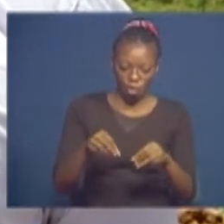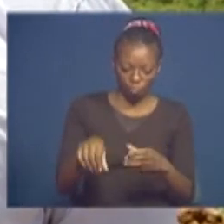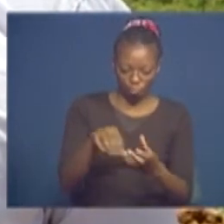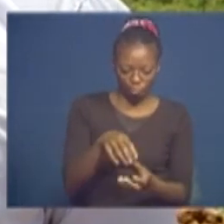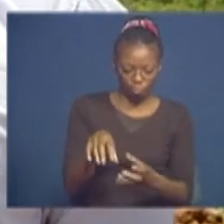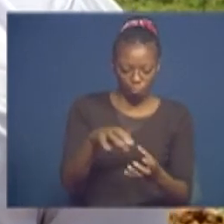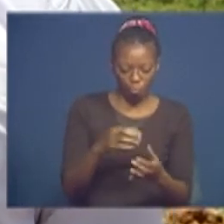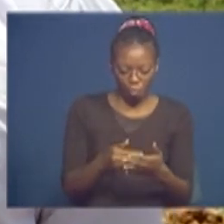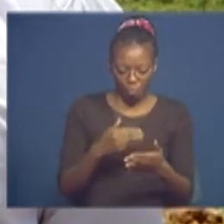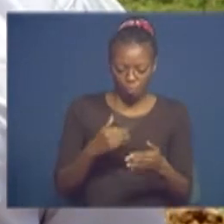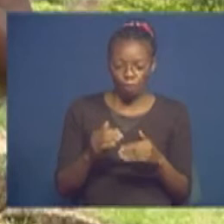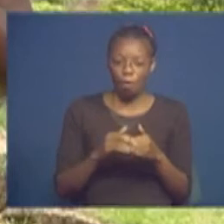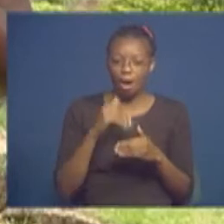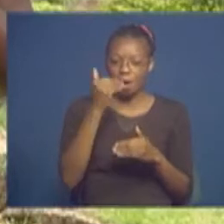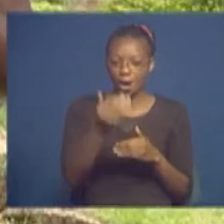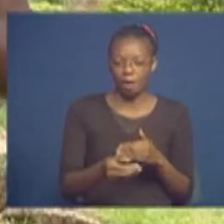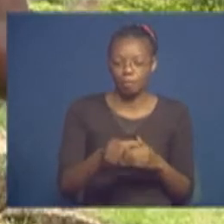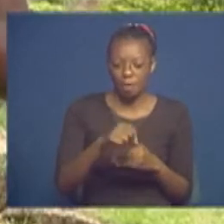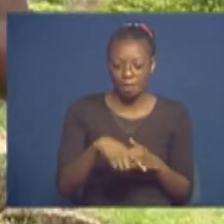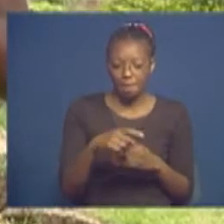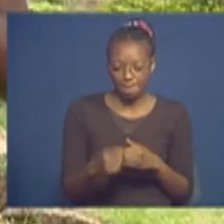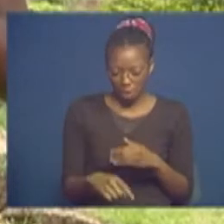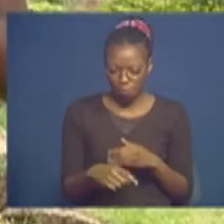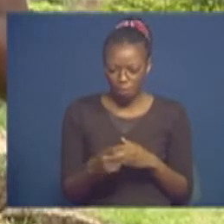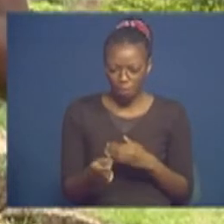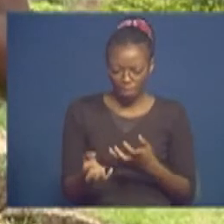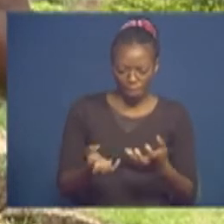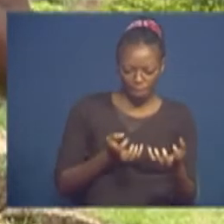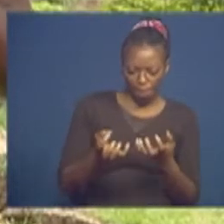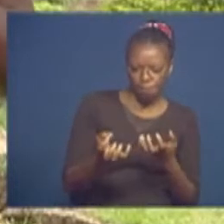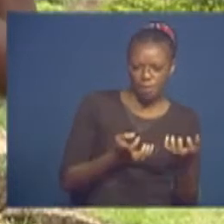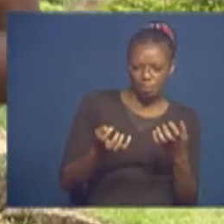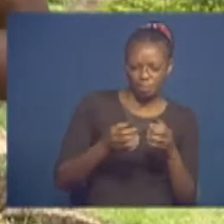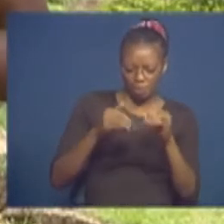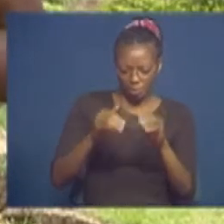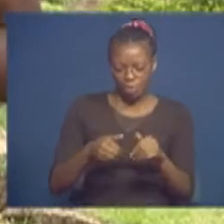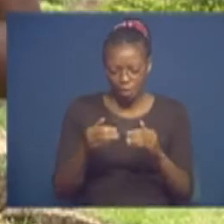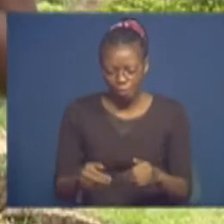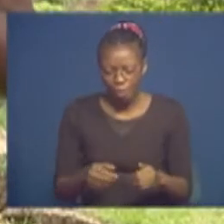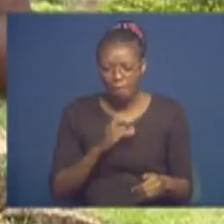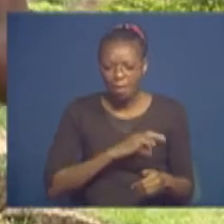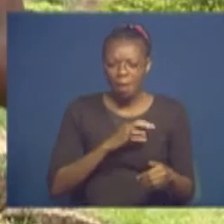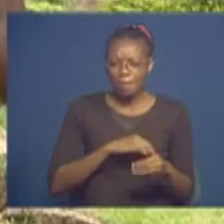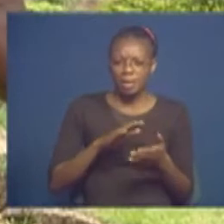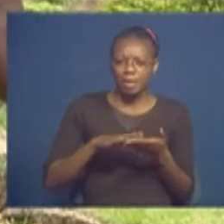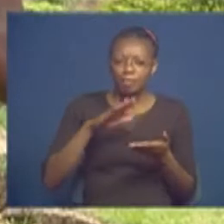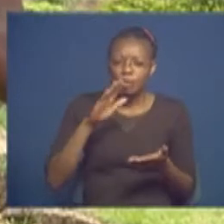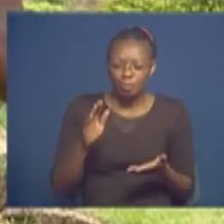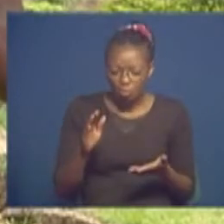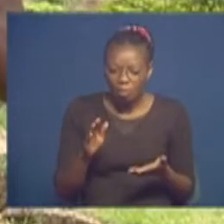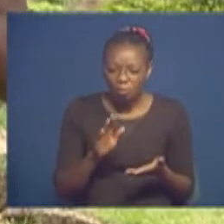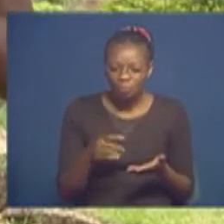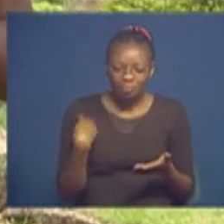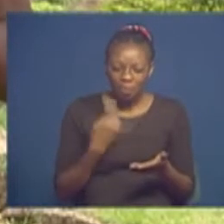managing pests. Kilimo biashara huwa na manufaa tele kuliko kilimo tumbo. Hatusemi kwamba upande nafaka